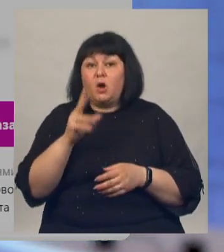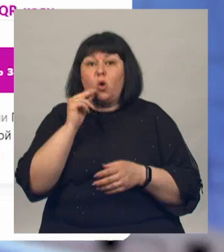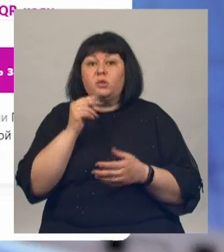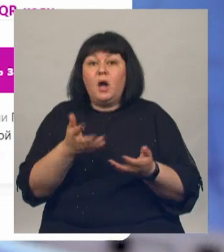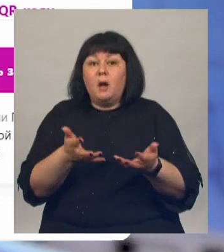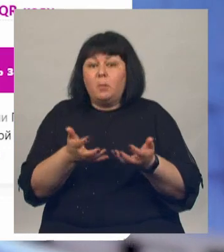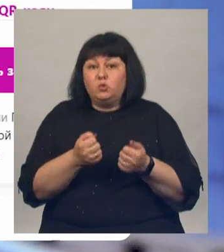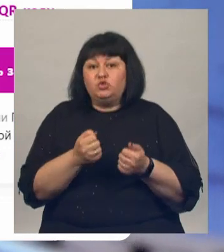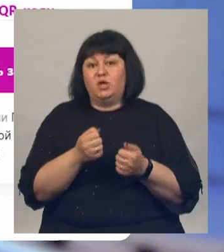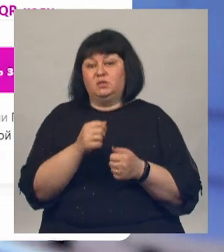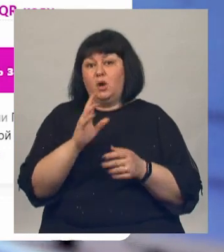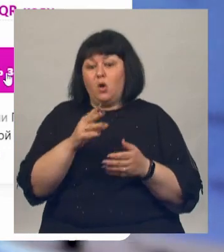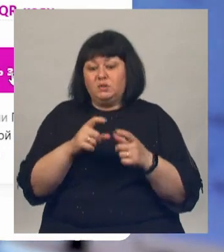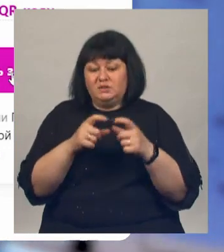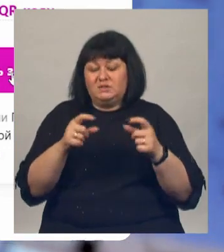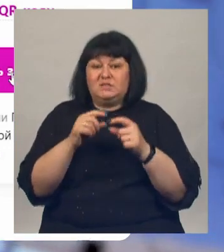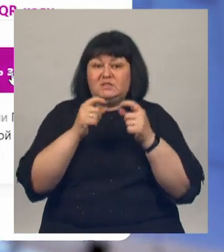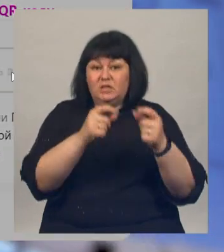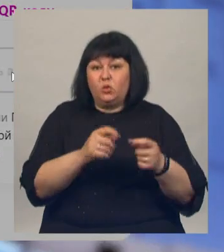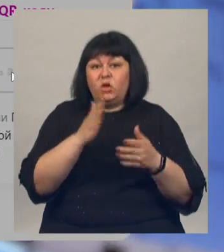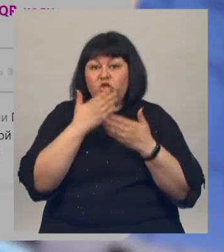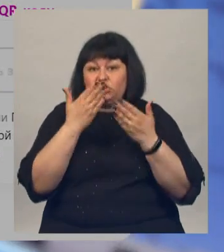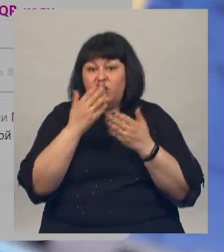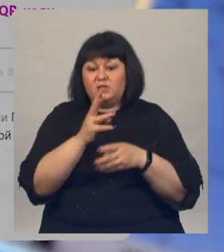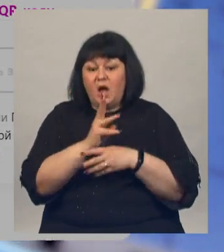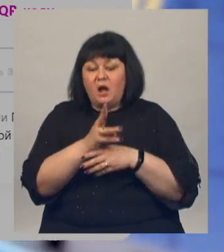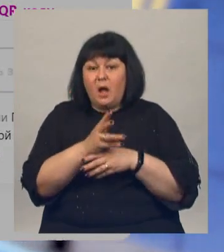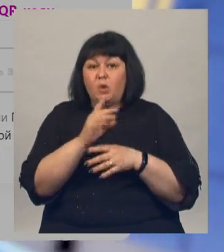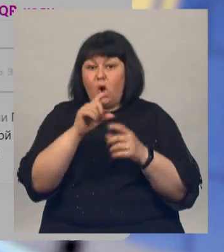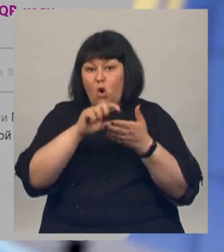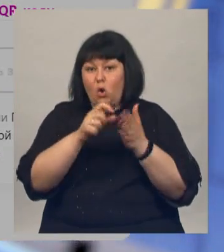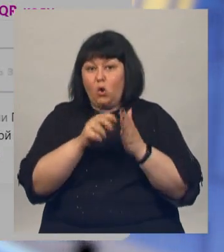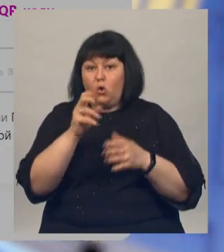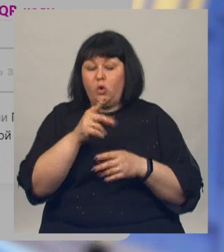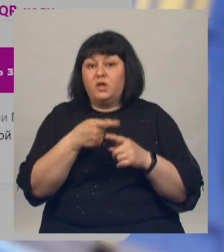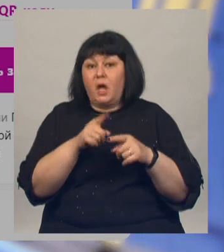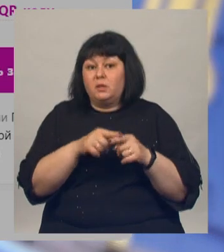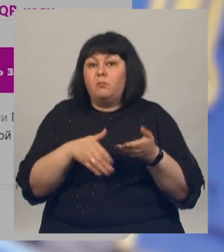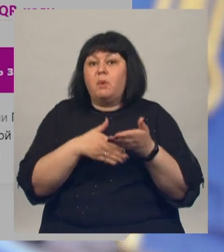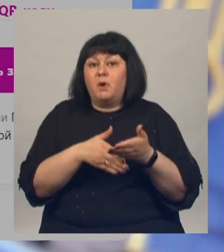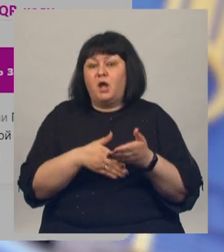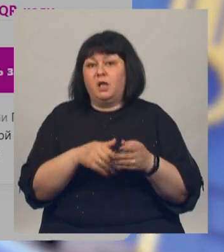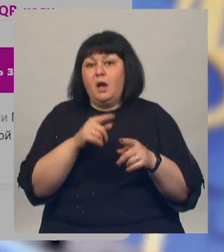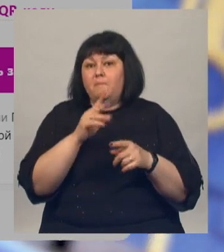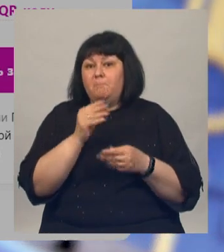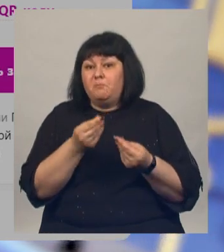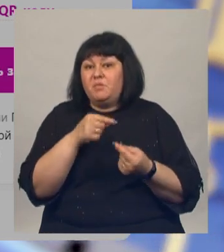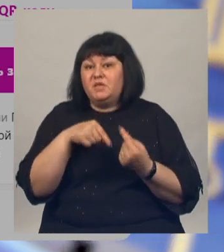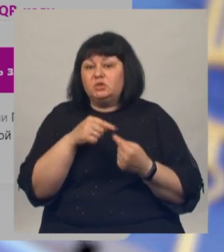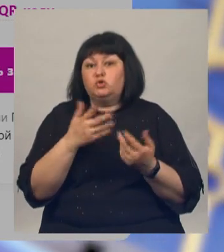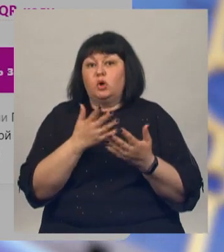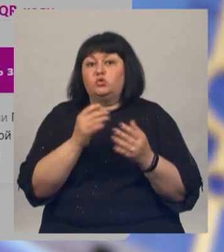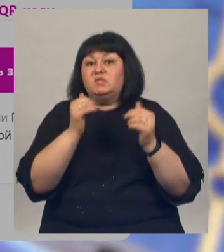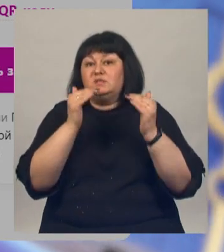от продавца платежную ссылку или считываете камерой телефона qr код это опция помогает прежде всего бизнесу который может